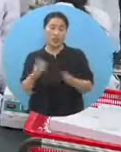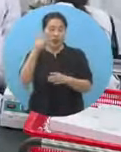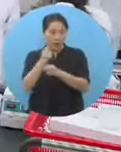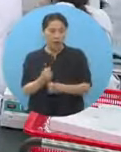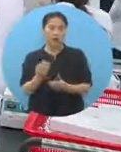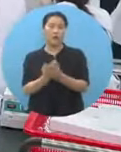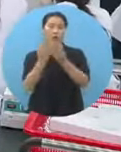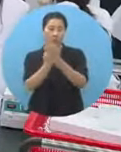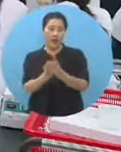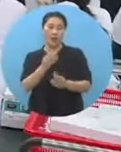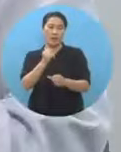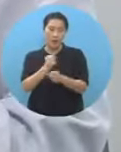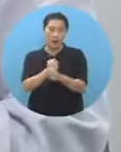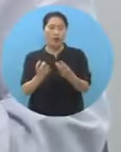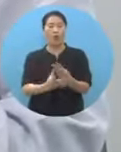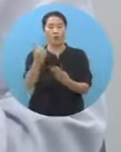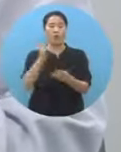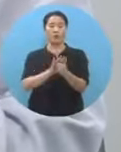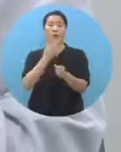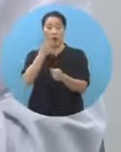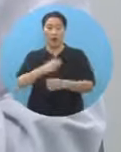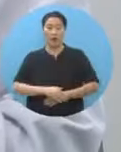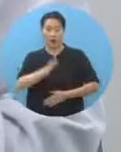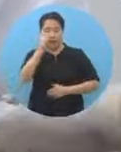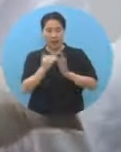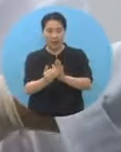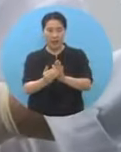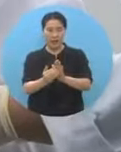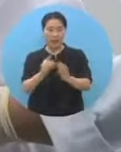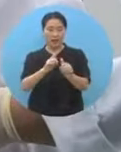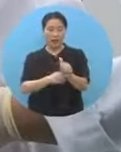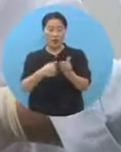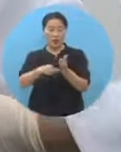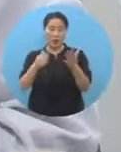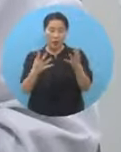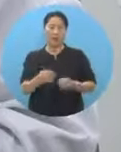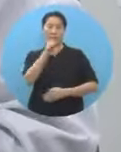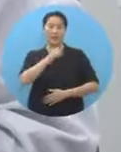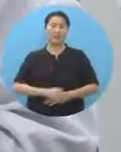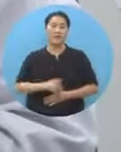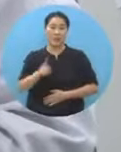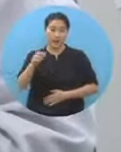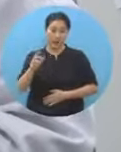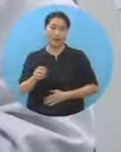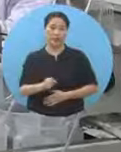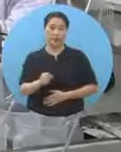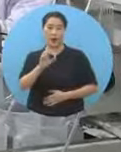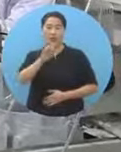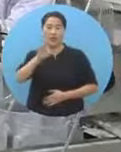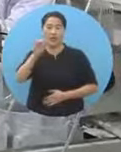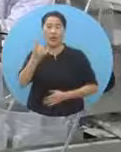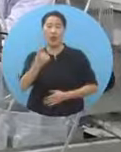제조까지 원스톱 지원체계가 구축되어 있고 면역증강물질인 천연물 생산의 보고입니다. 이를